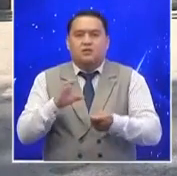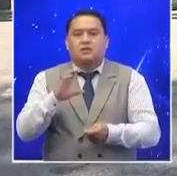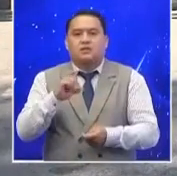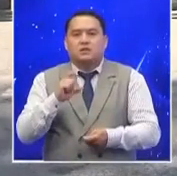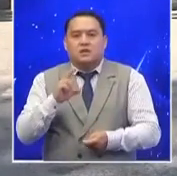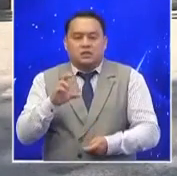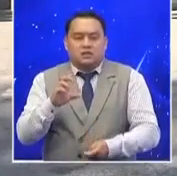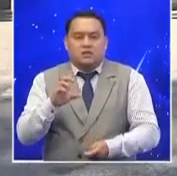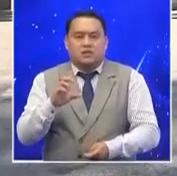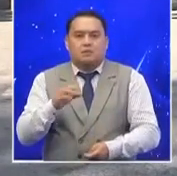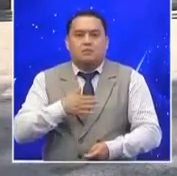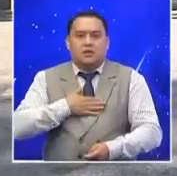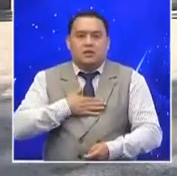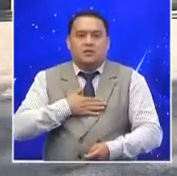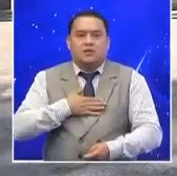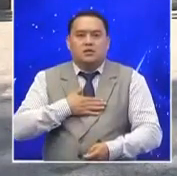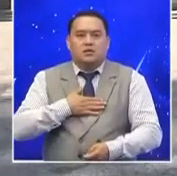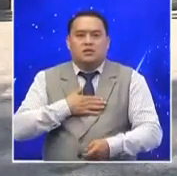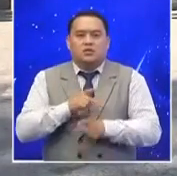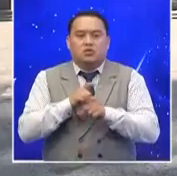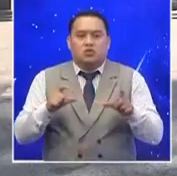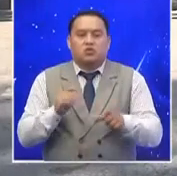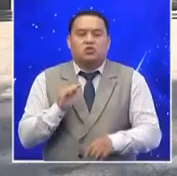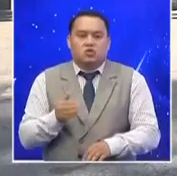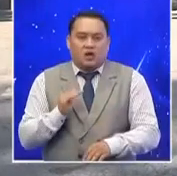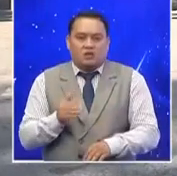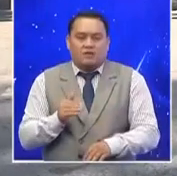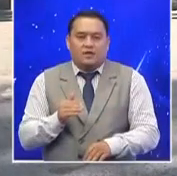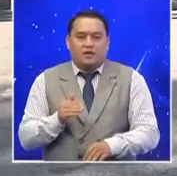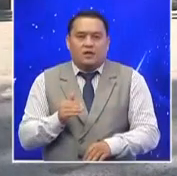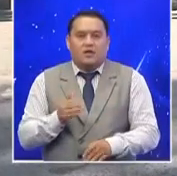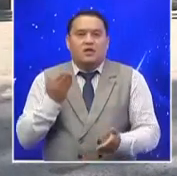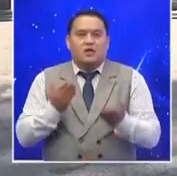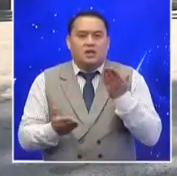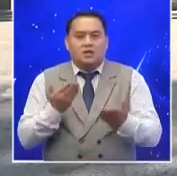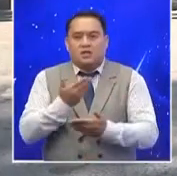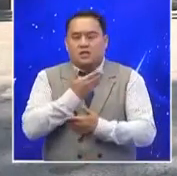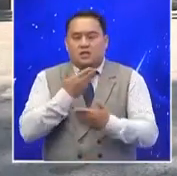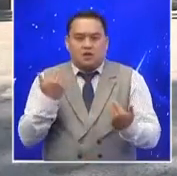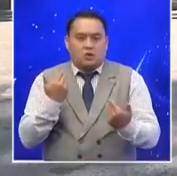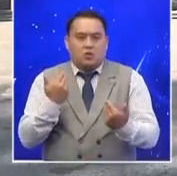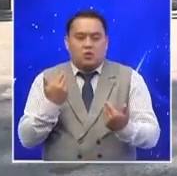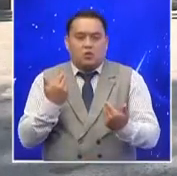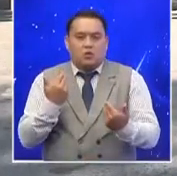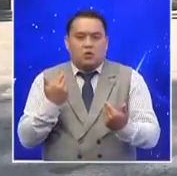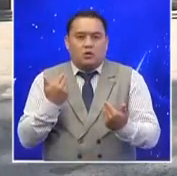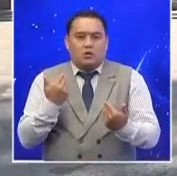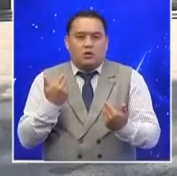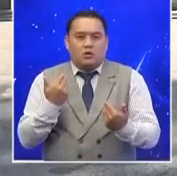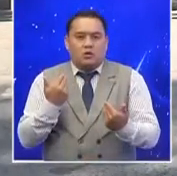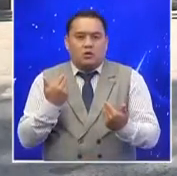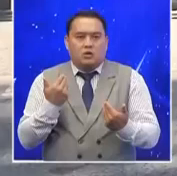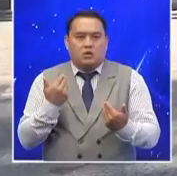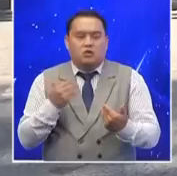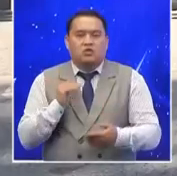по отработанным материалам субъекты частного предпринимательства, а также если они не имеются, если не являются